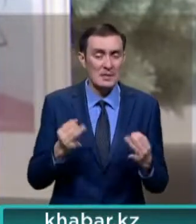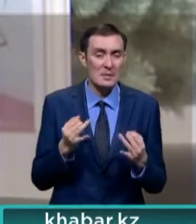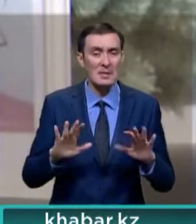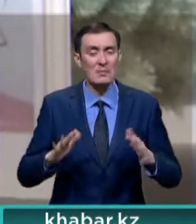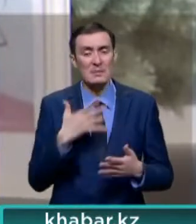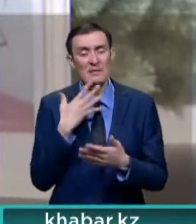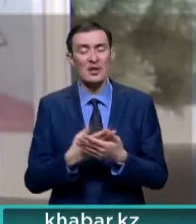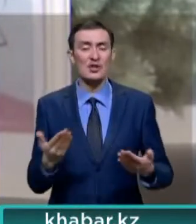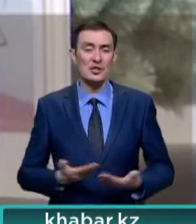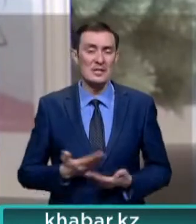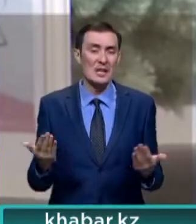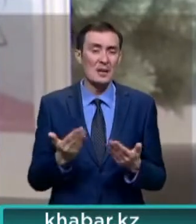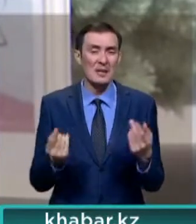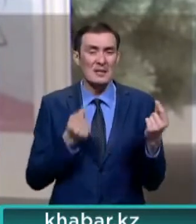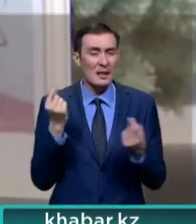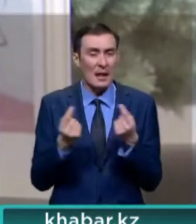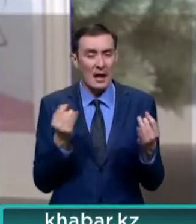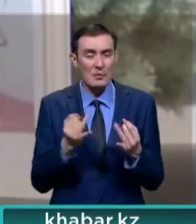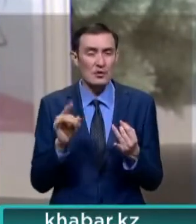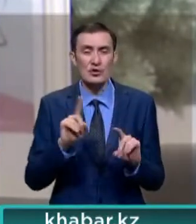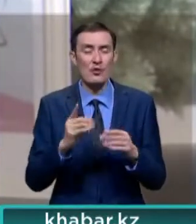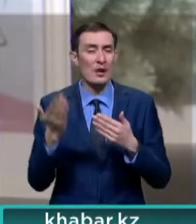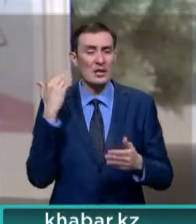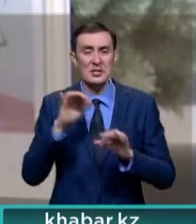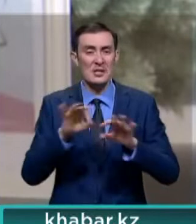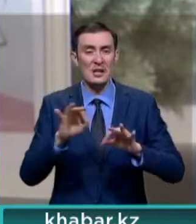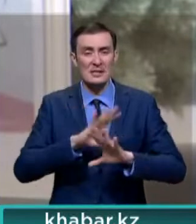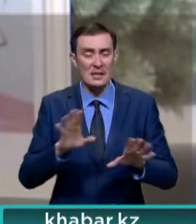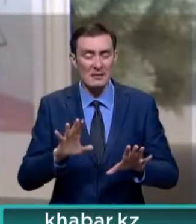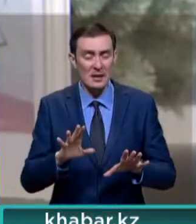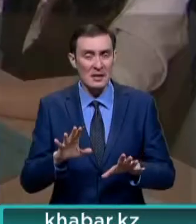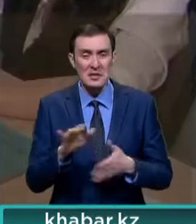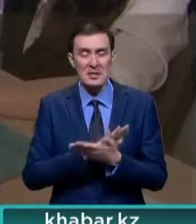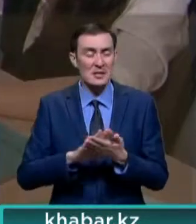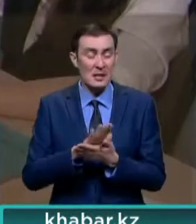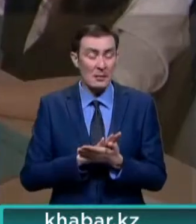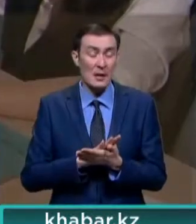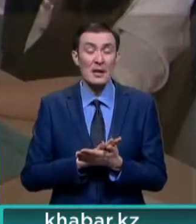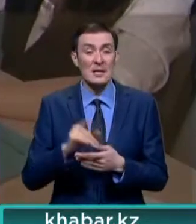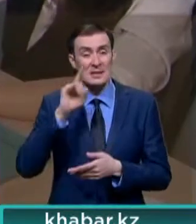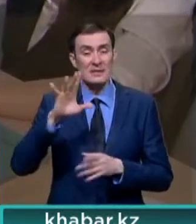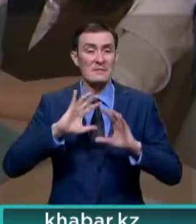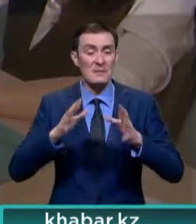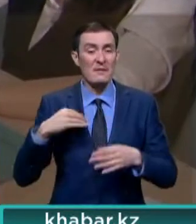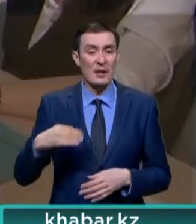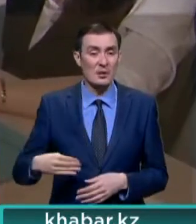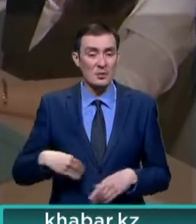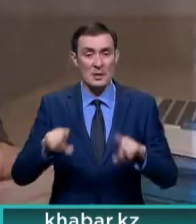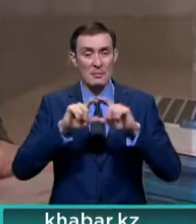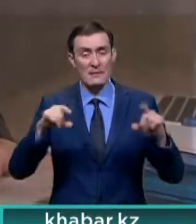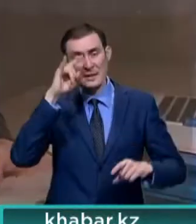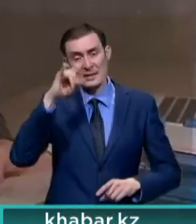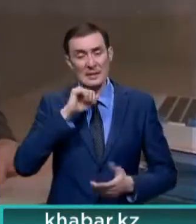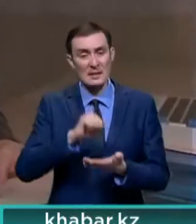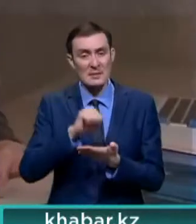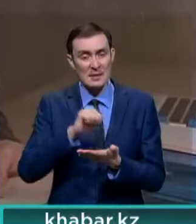событиями из жизни, какими-то деталями, то, о чем они ранее не говорили и не делились пока что ни с кем. Известный во всем мире французский бренд в казахстанском